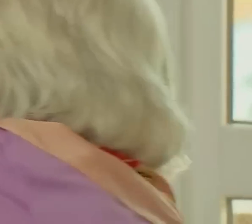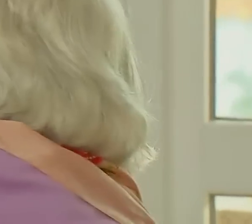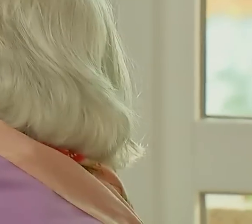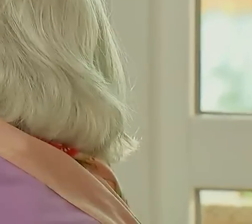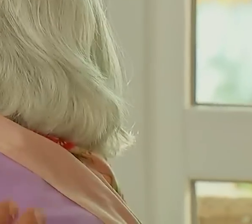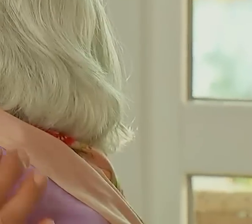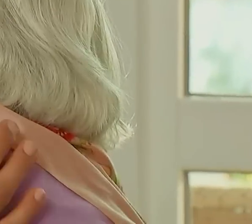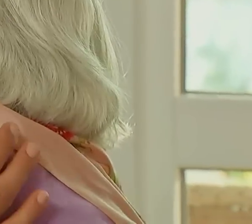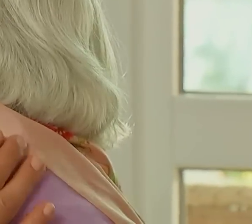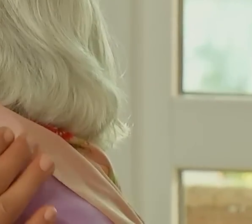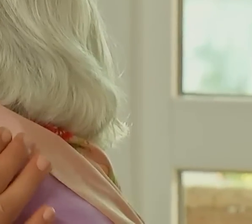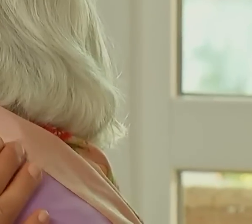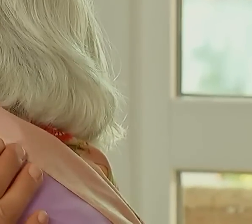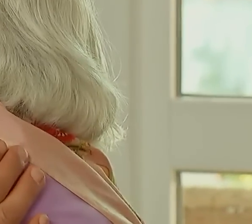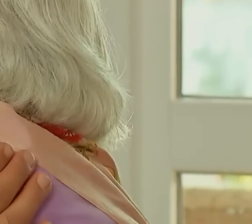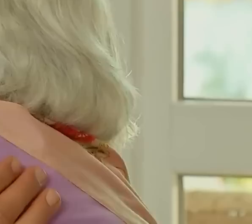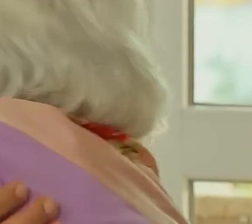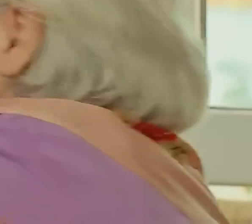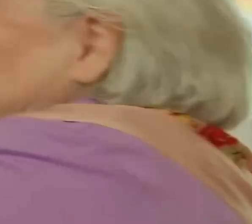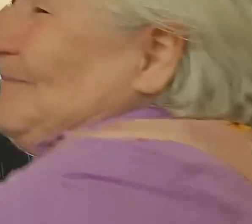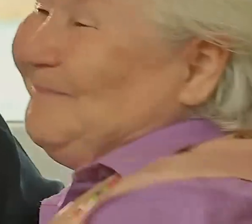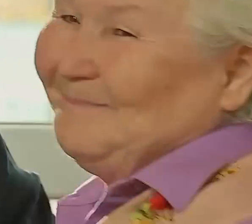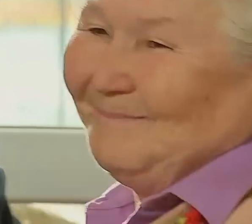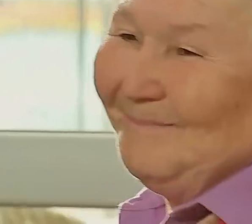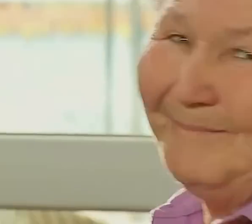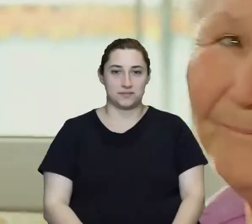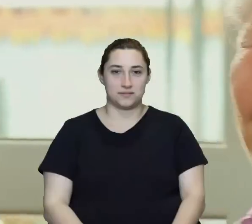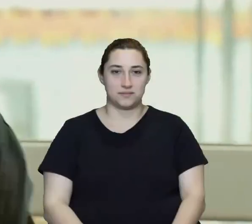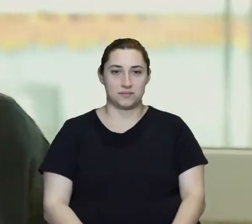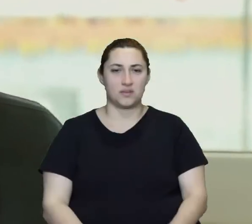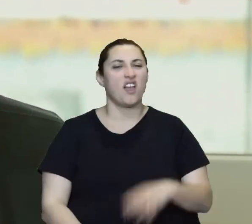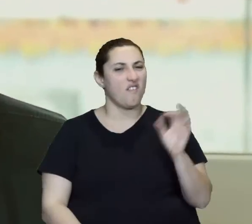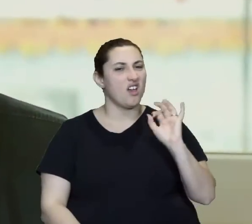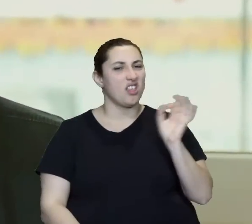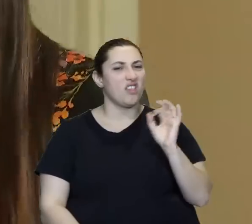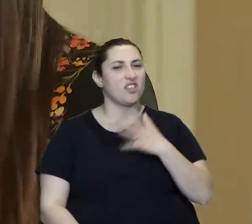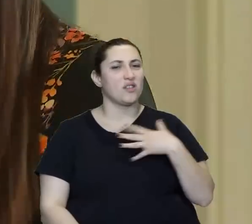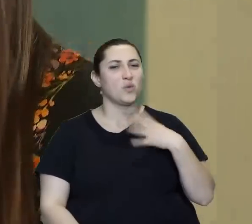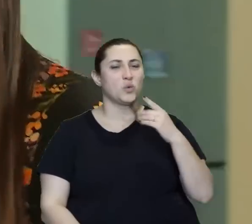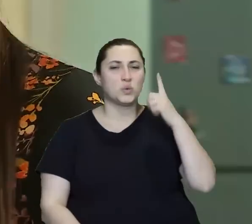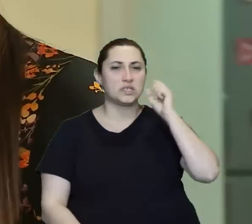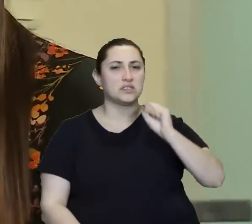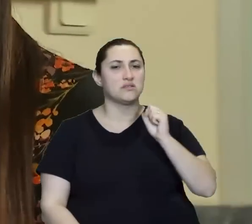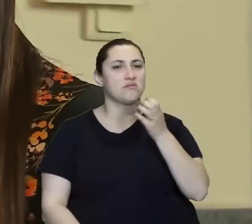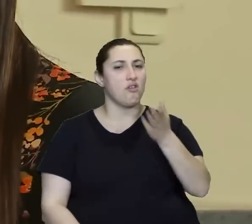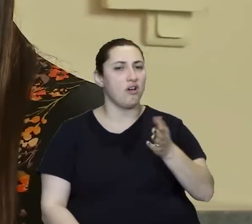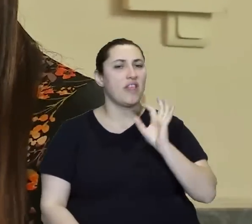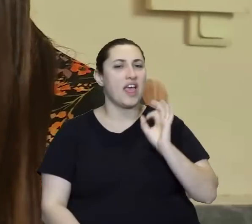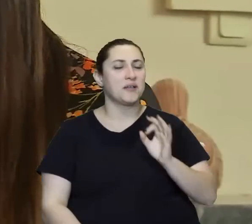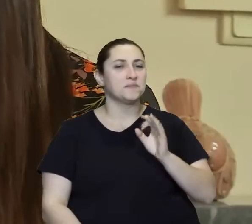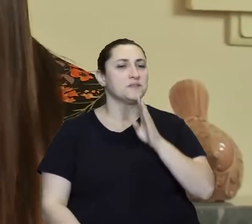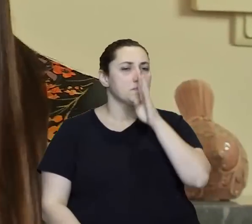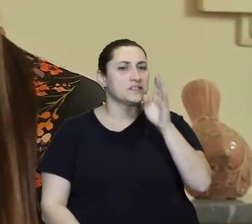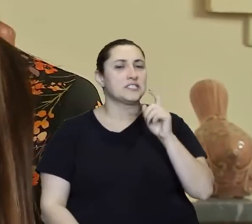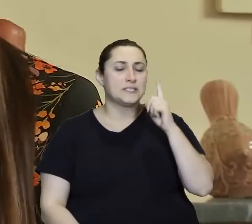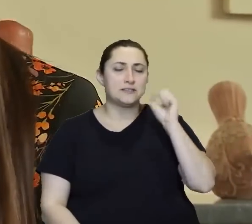şefkatle. Bir yandan da çok eğleniyor. Zehra gözlerini şaşkınca Ömer'e dikti. Öyle öyle anacığım. Çok dik başlı. Hep burnunun